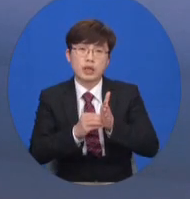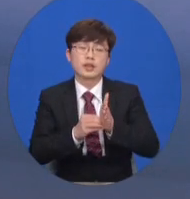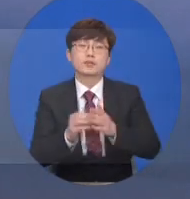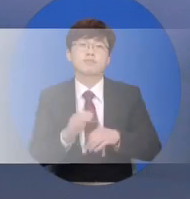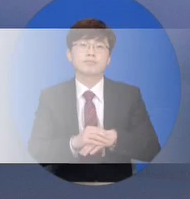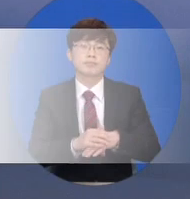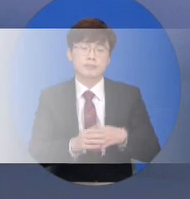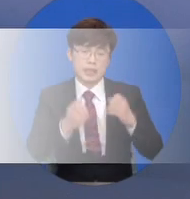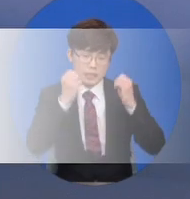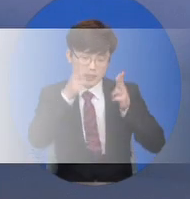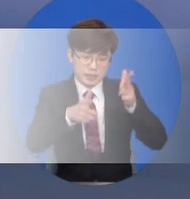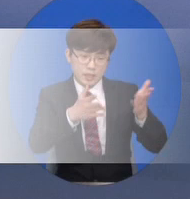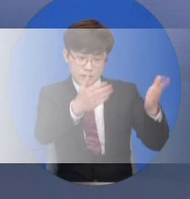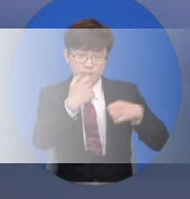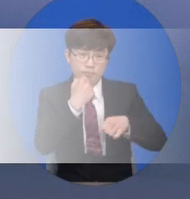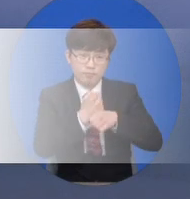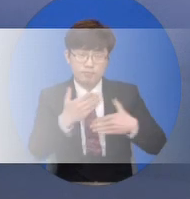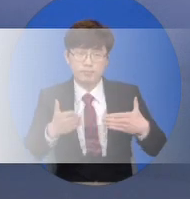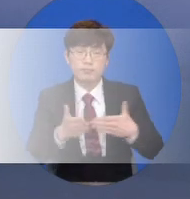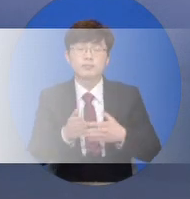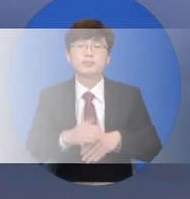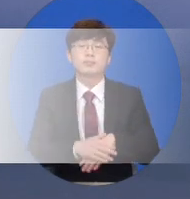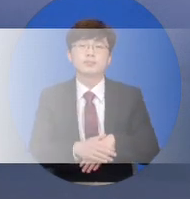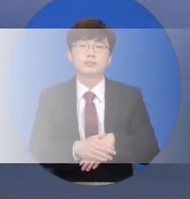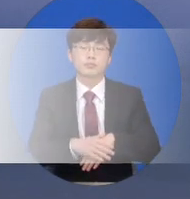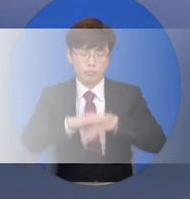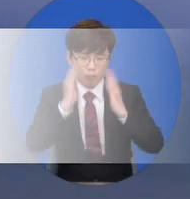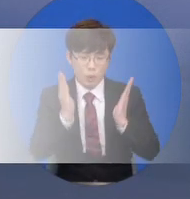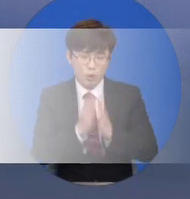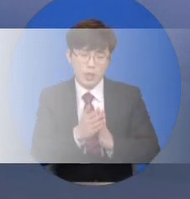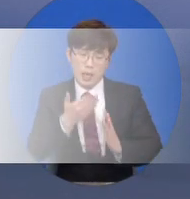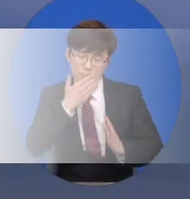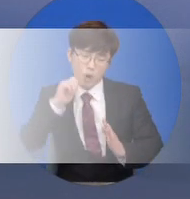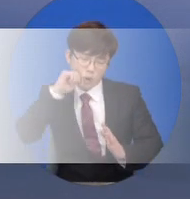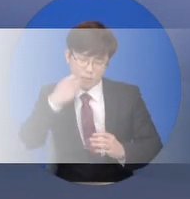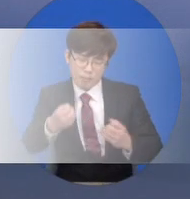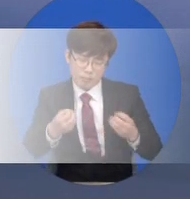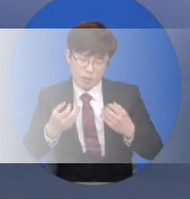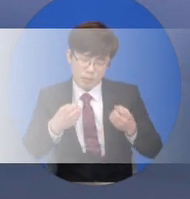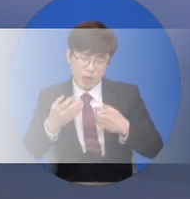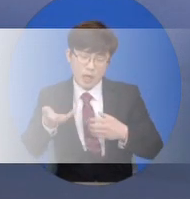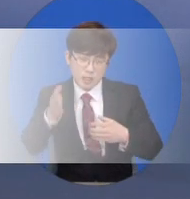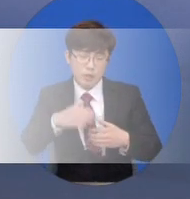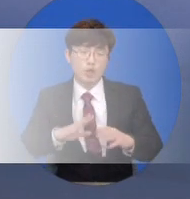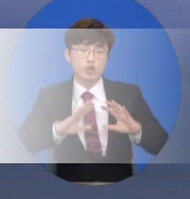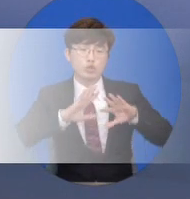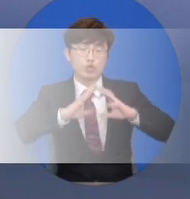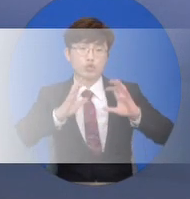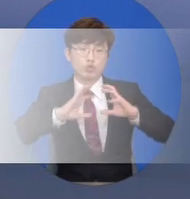달하는 신규 투자를 유치해 왔습니다 모두가 불가능하다고 여겼던